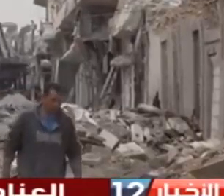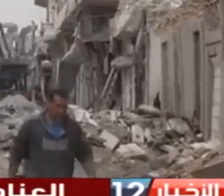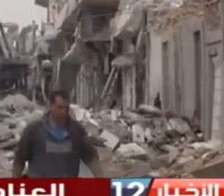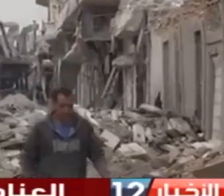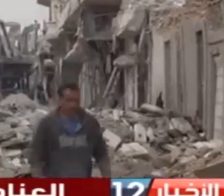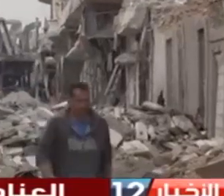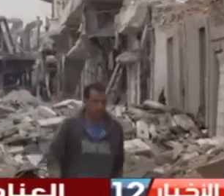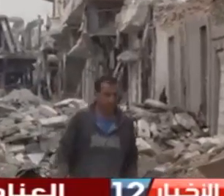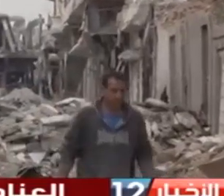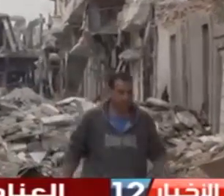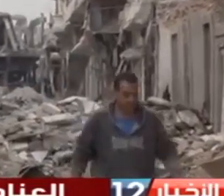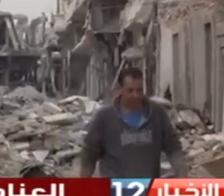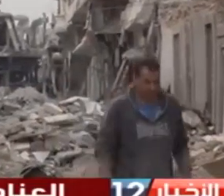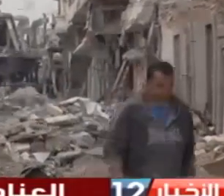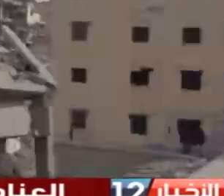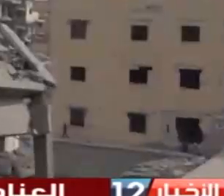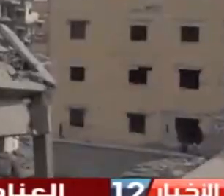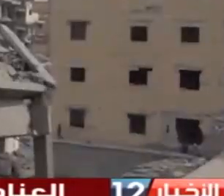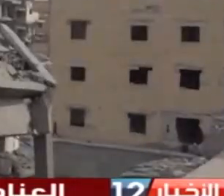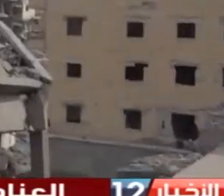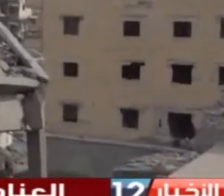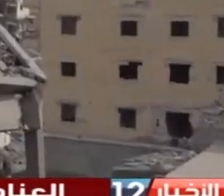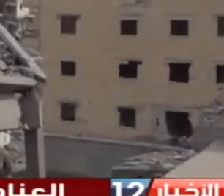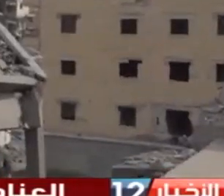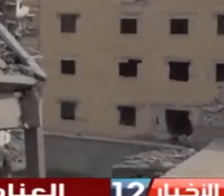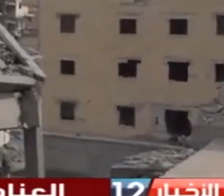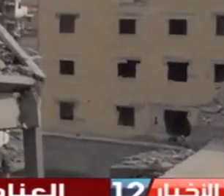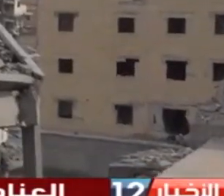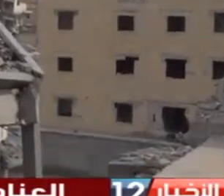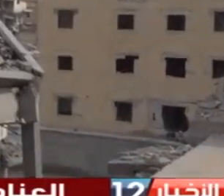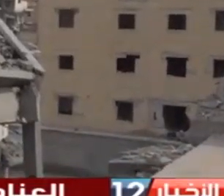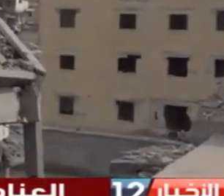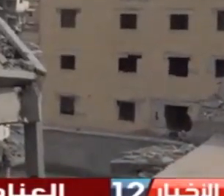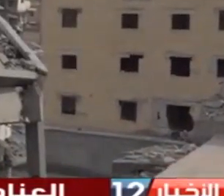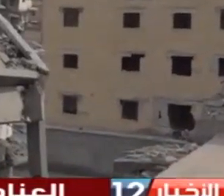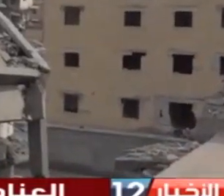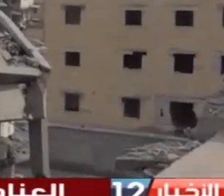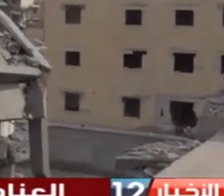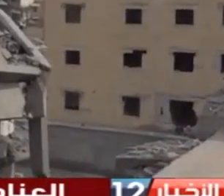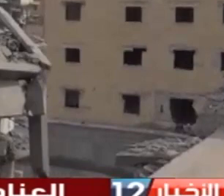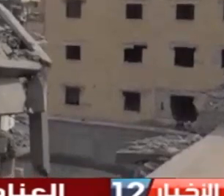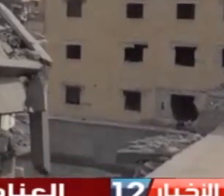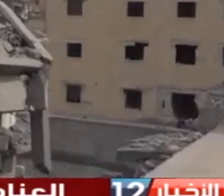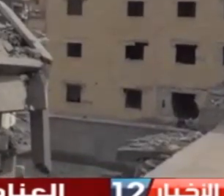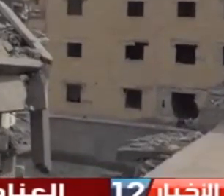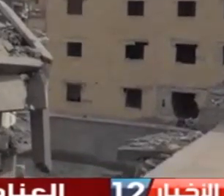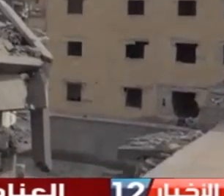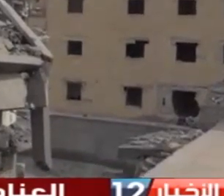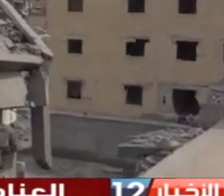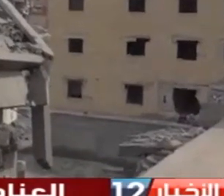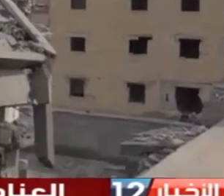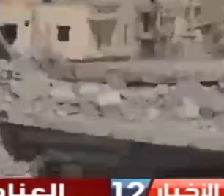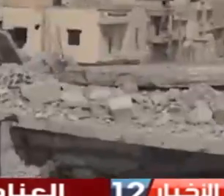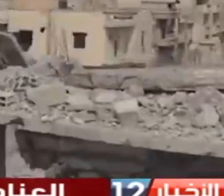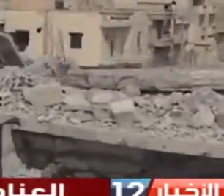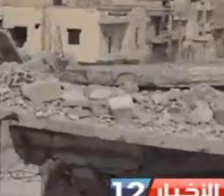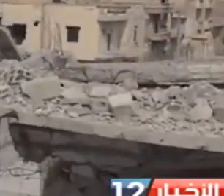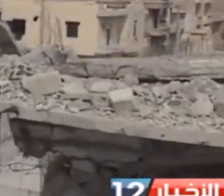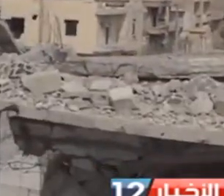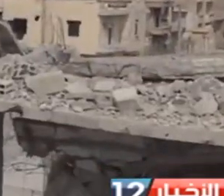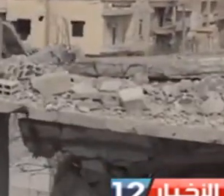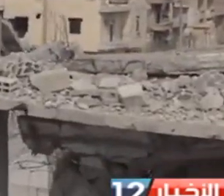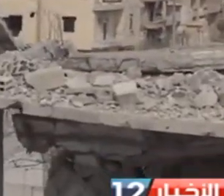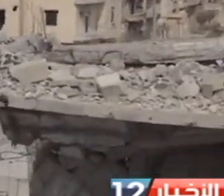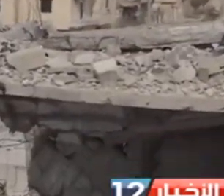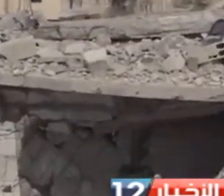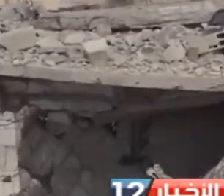منظمة العفو الدولية تتهم التحالف الدولي بقيادة الولايات المتحدة بعدم مراعاة سلامة المدنيين خلال قصفها